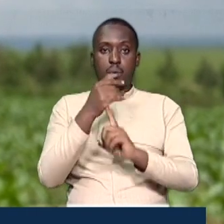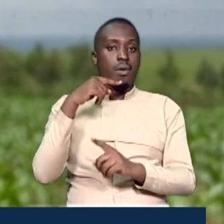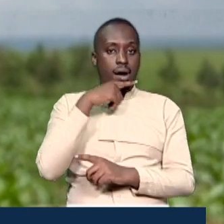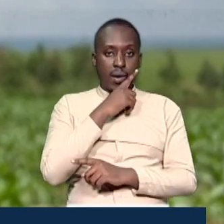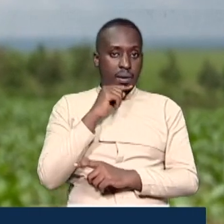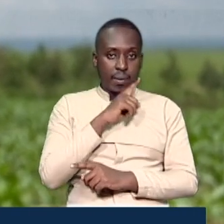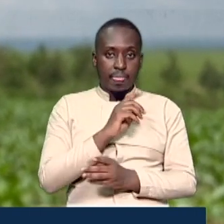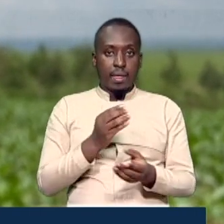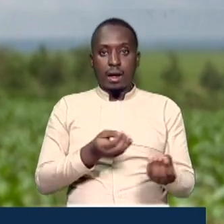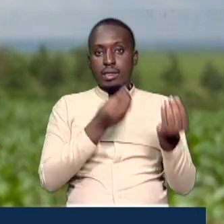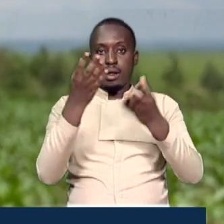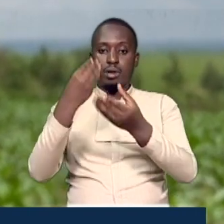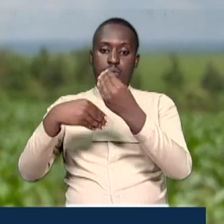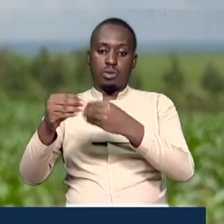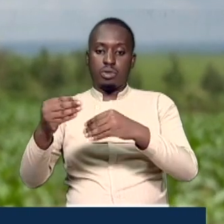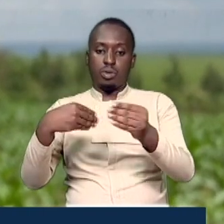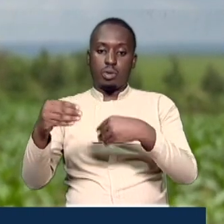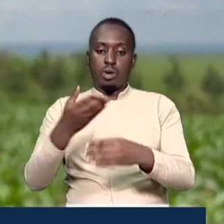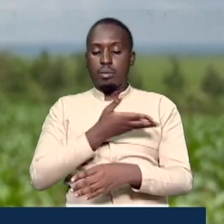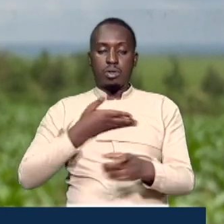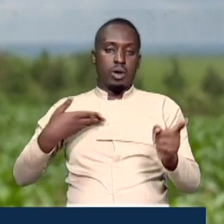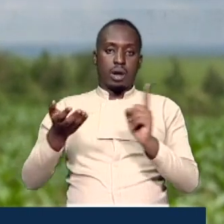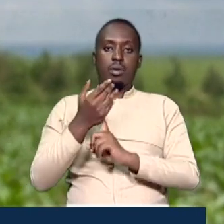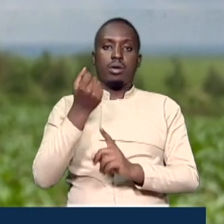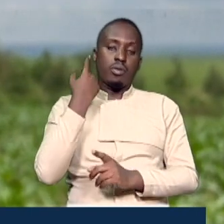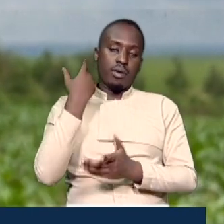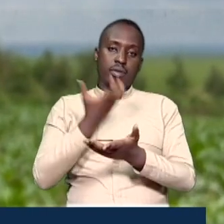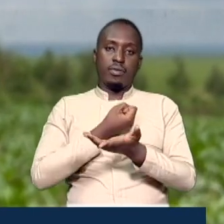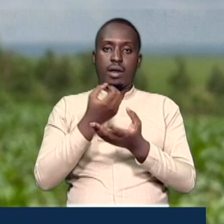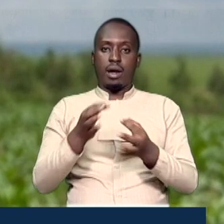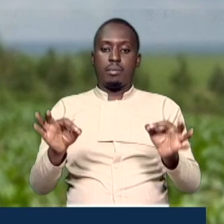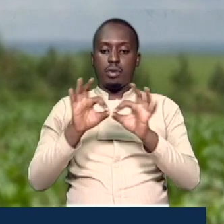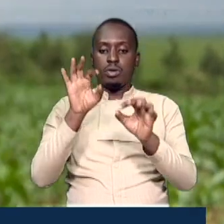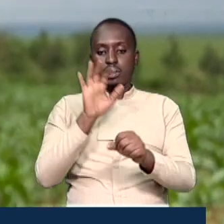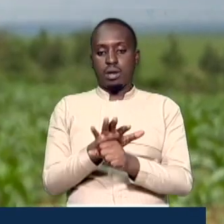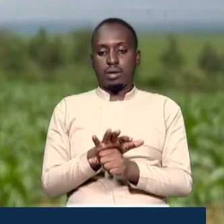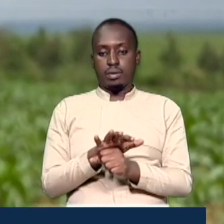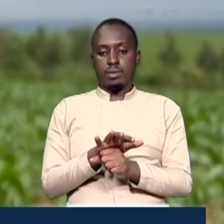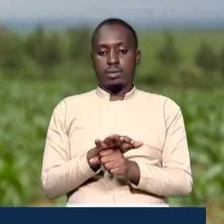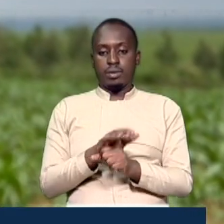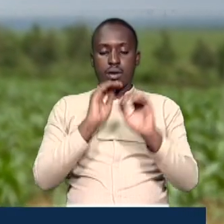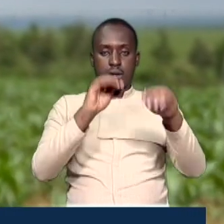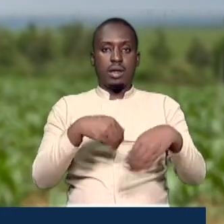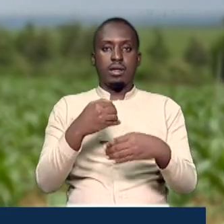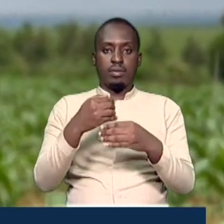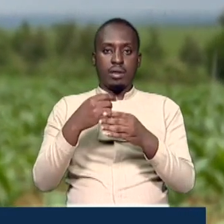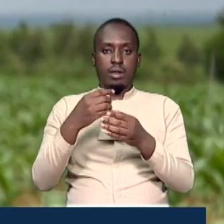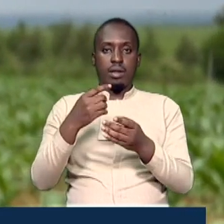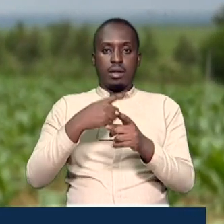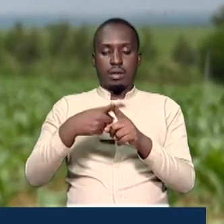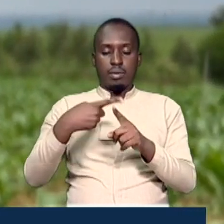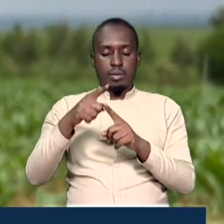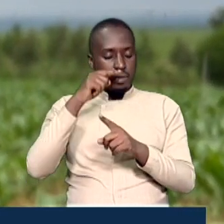nkagenda nkaba najyana ku isoko na mitiweli ikaboneka. Urumva ko rero byagiye bitugira akamaro kanini. Nahinze ibitunguru bise